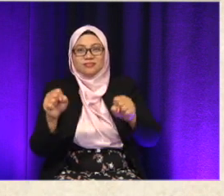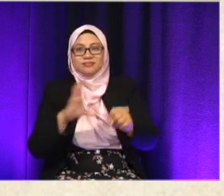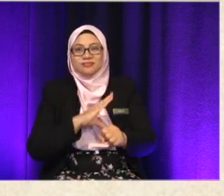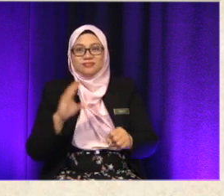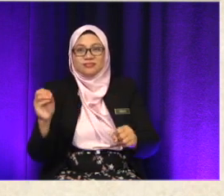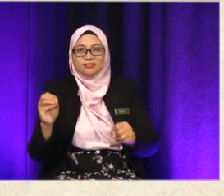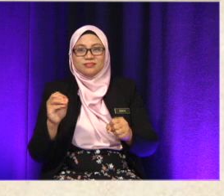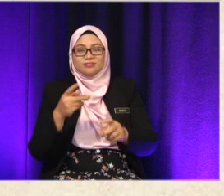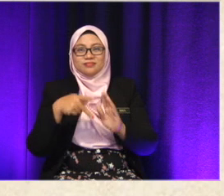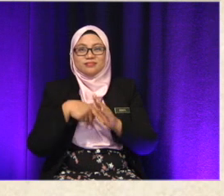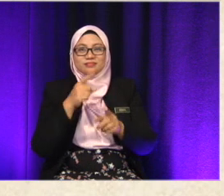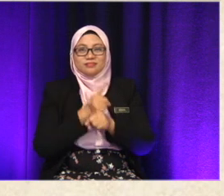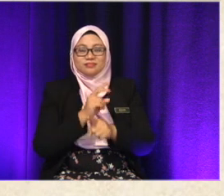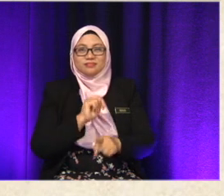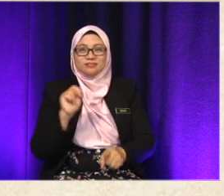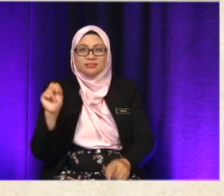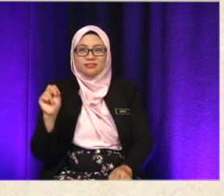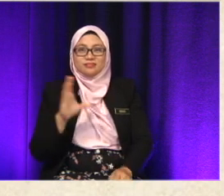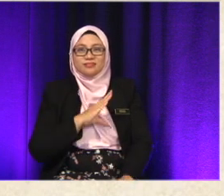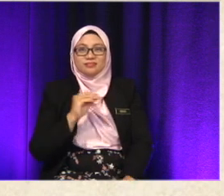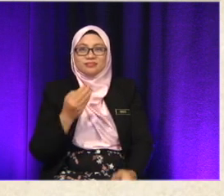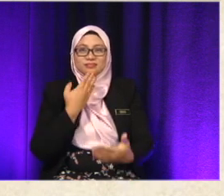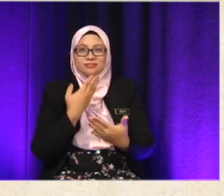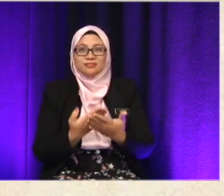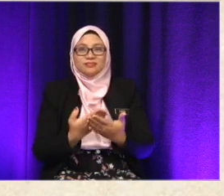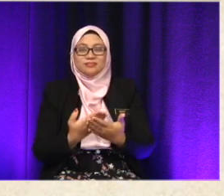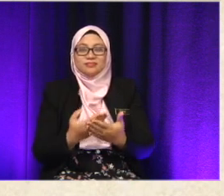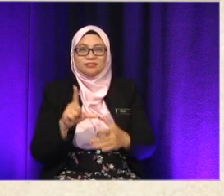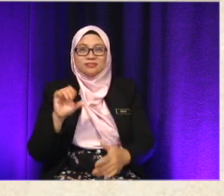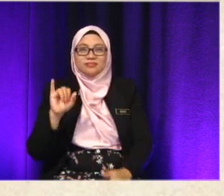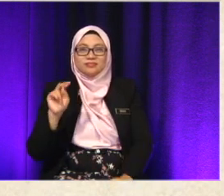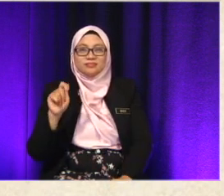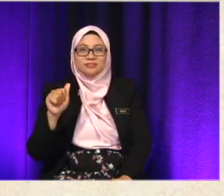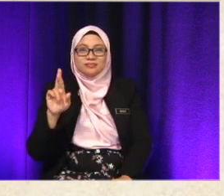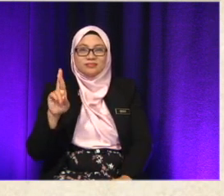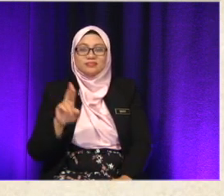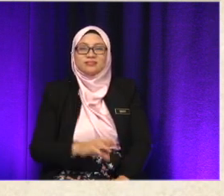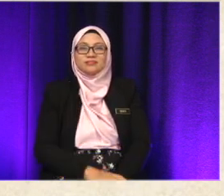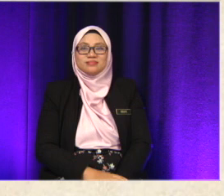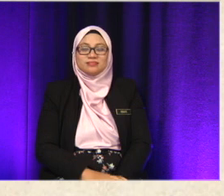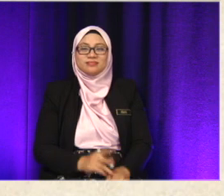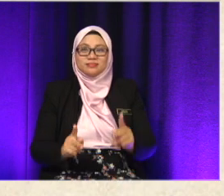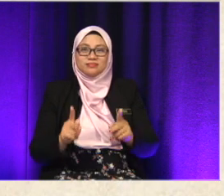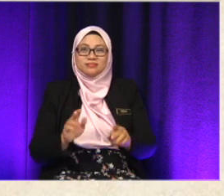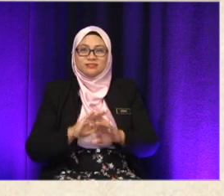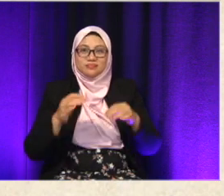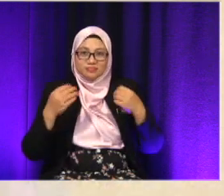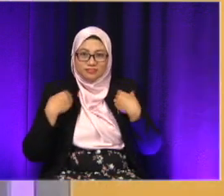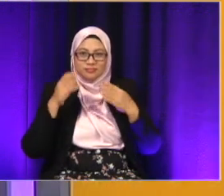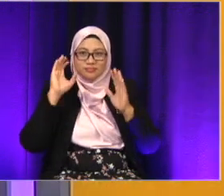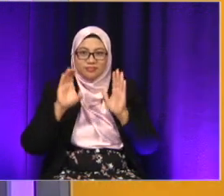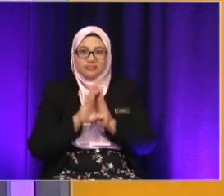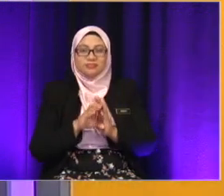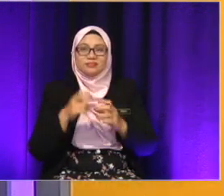Itu saja. Okay? Kita perlukan benda tu. Kalau tidak nanti, bila tak ada litar ni agak sukar pada kita. Kan kita balik pada yang mula tadi tu kan, di